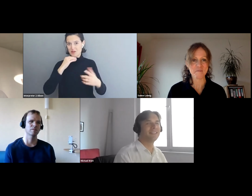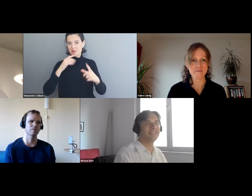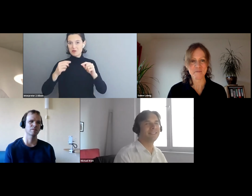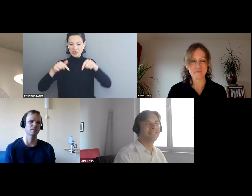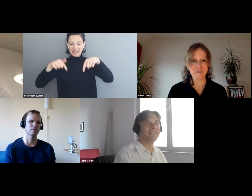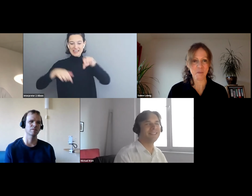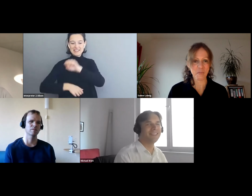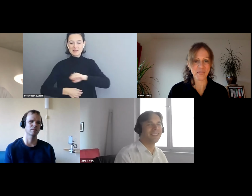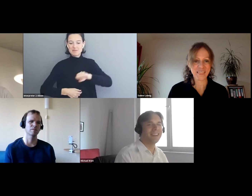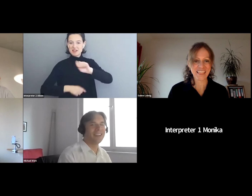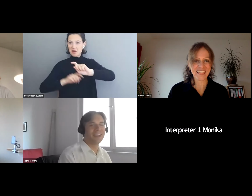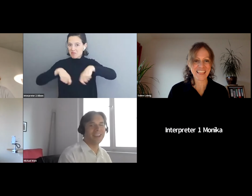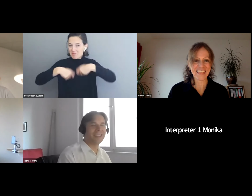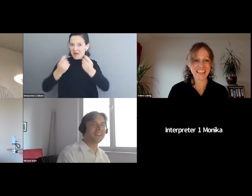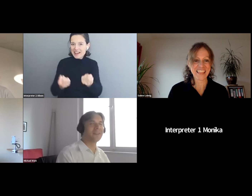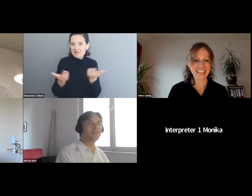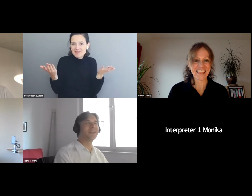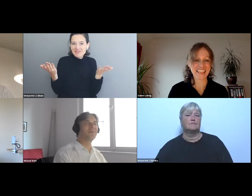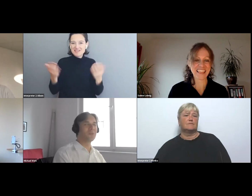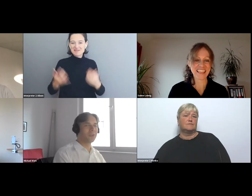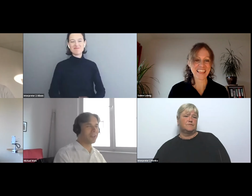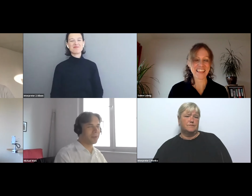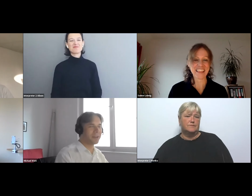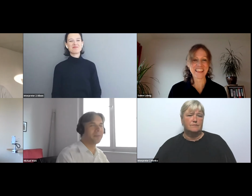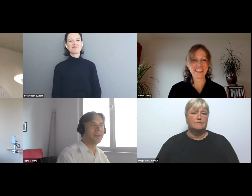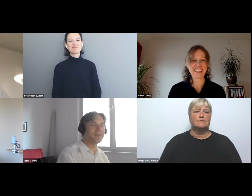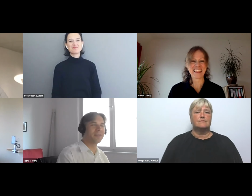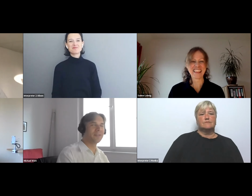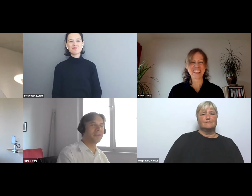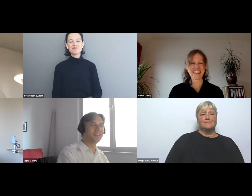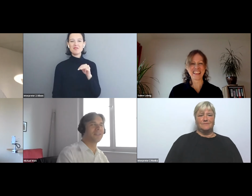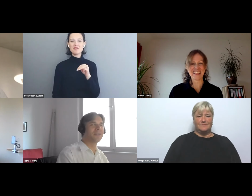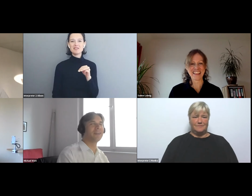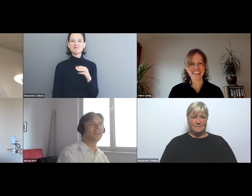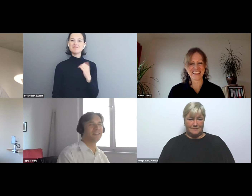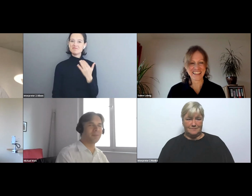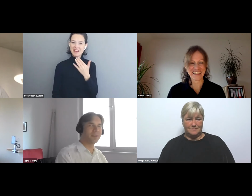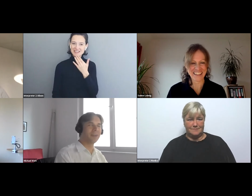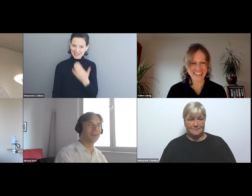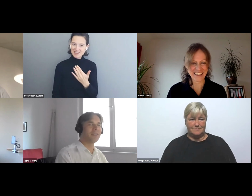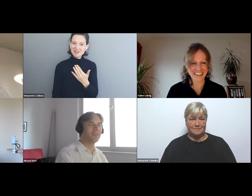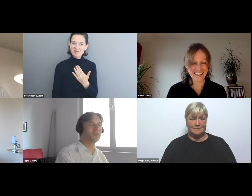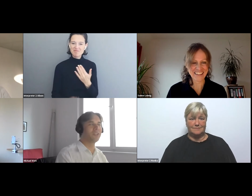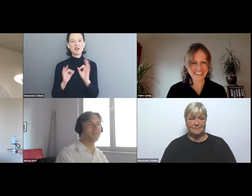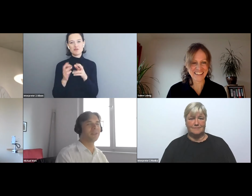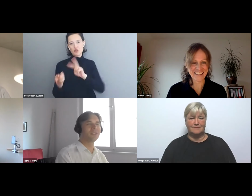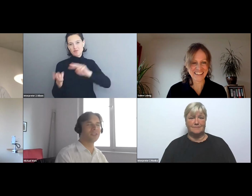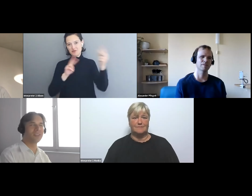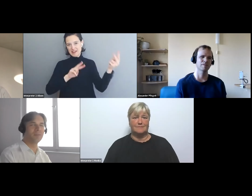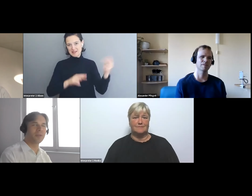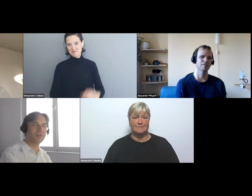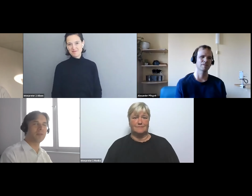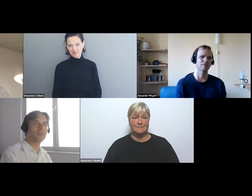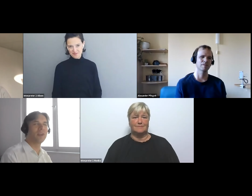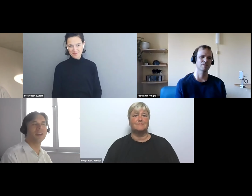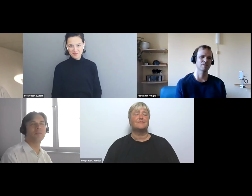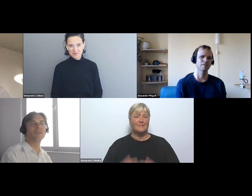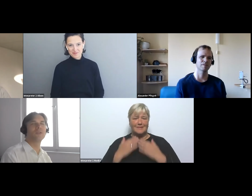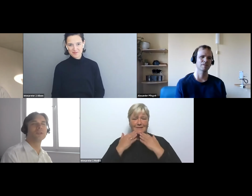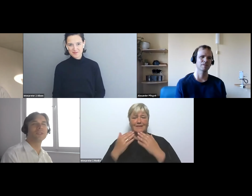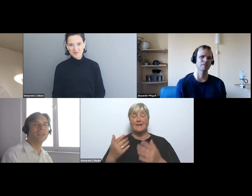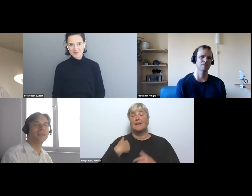Seminar. Ja, danke Sabine. Ich versuche das jetzt mal nach bestem Wissen und Gewissen zu machen. Ich habe ganz viele Notizen mitgeschrieben, muss jetzt mit dem